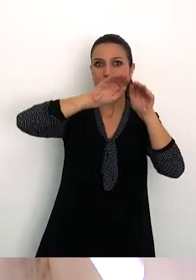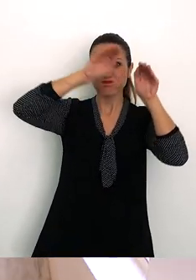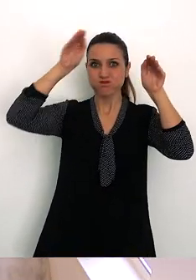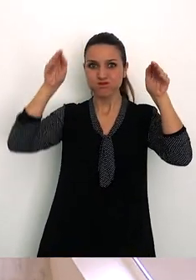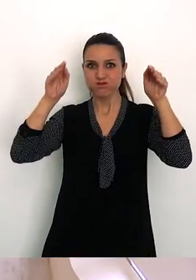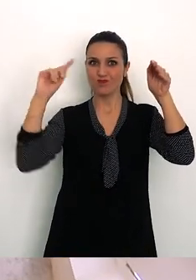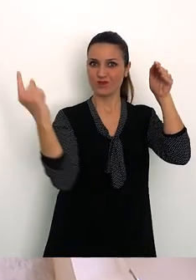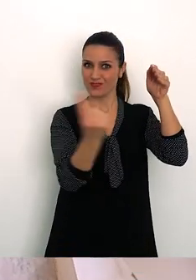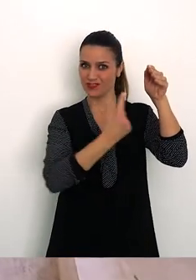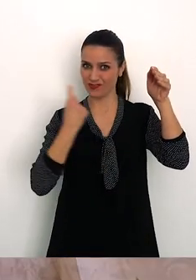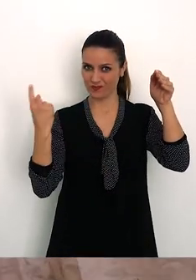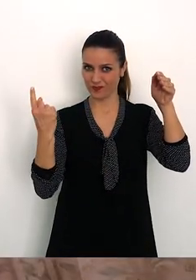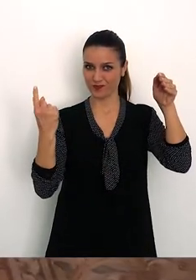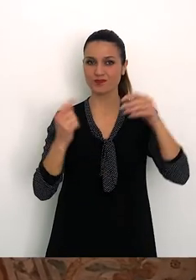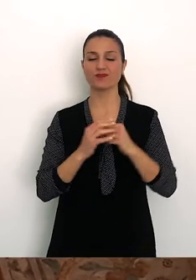emisferica.